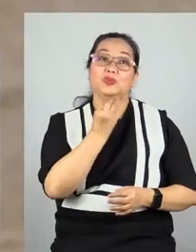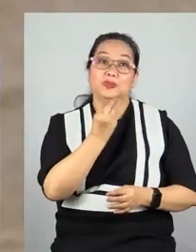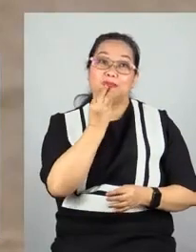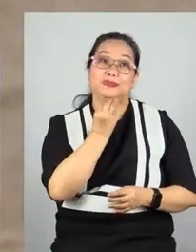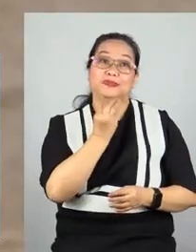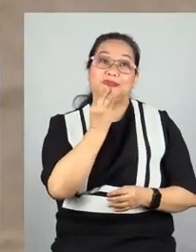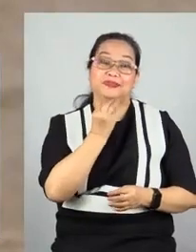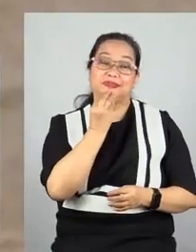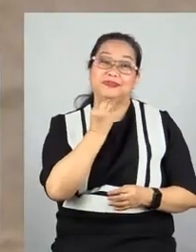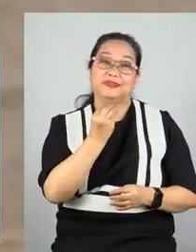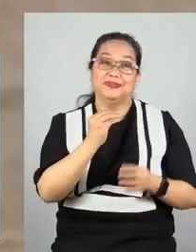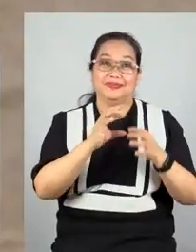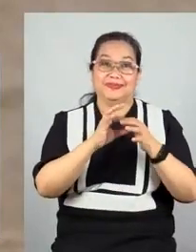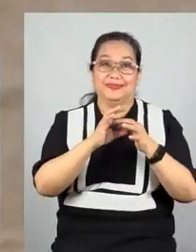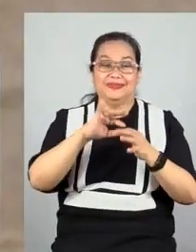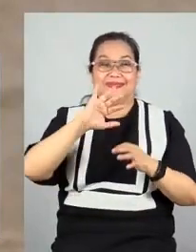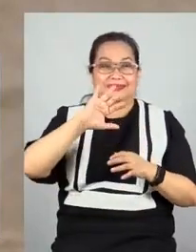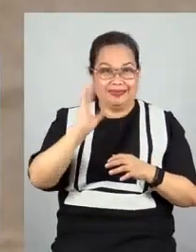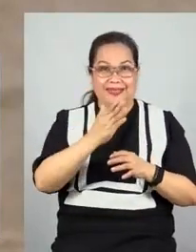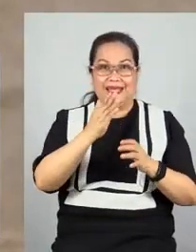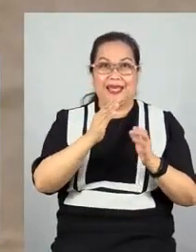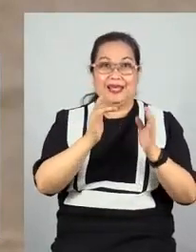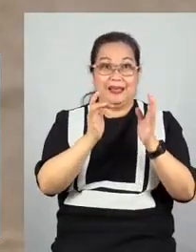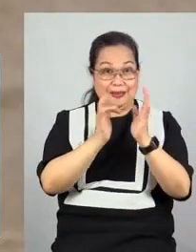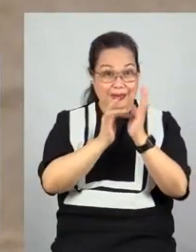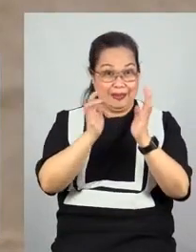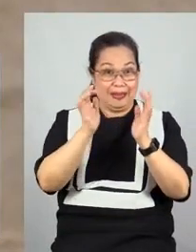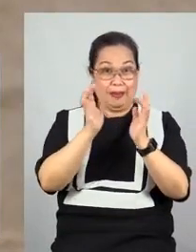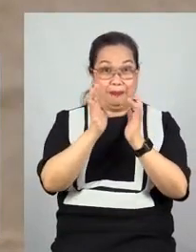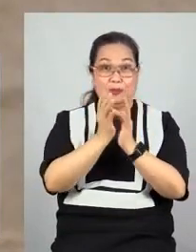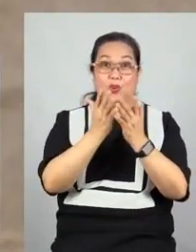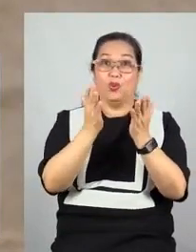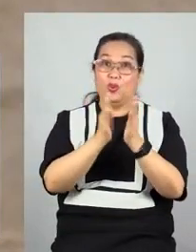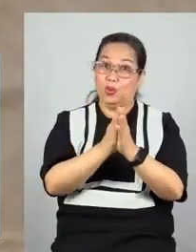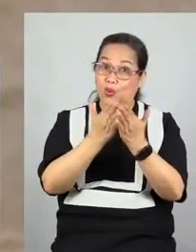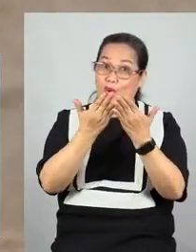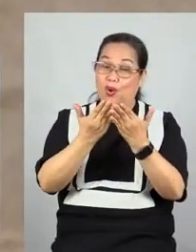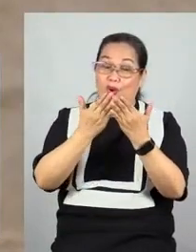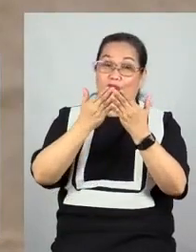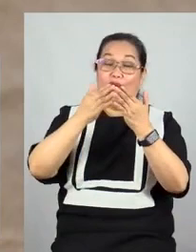sa mga aklat ng propeta, lalo na sa Isaiah.